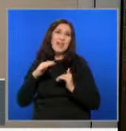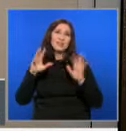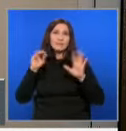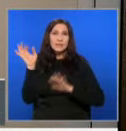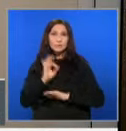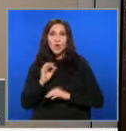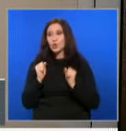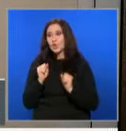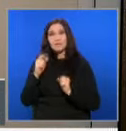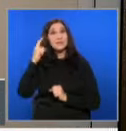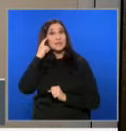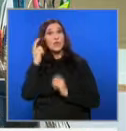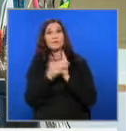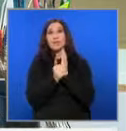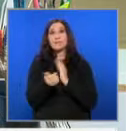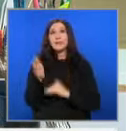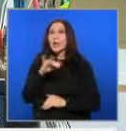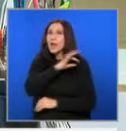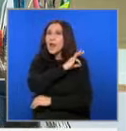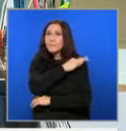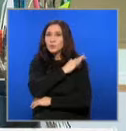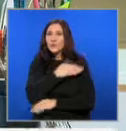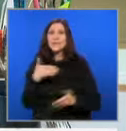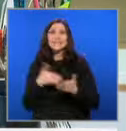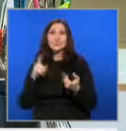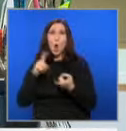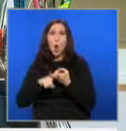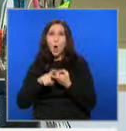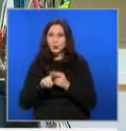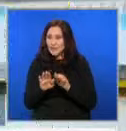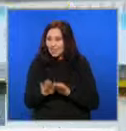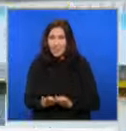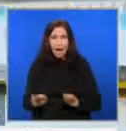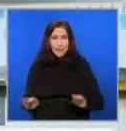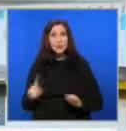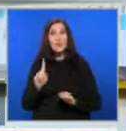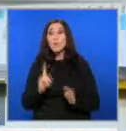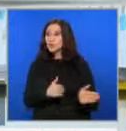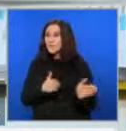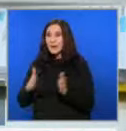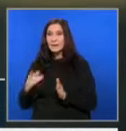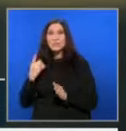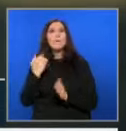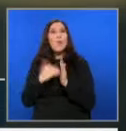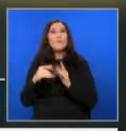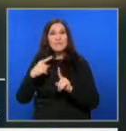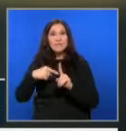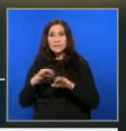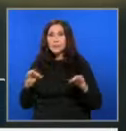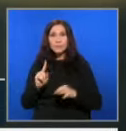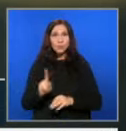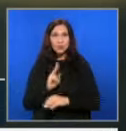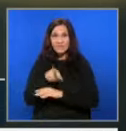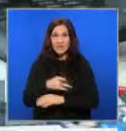се становище на експерти дали имунизацията срещу коклюш на най-малките може да се измести с половин месец. Мярката може да влезе в